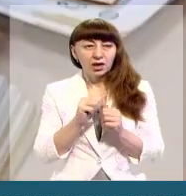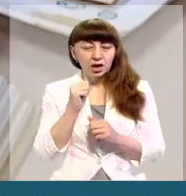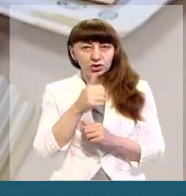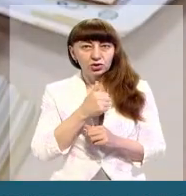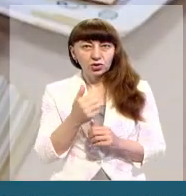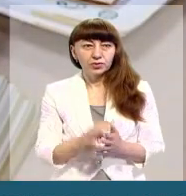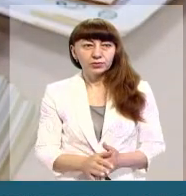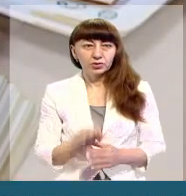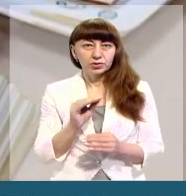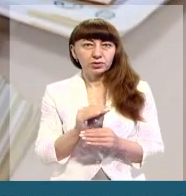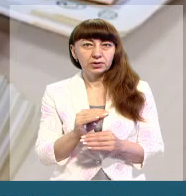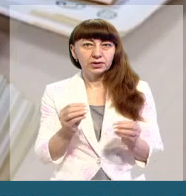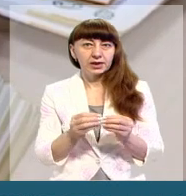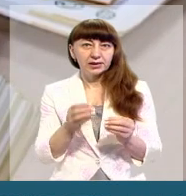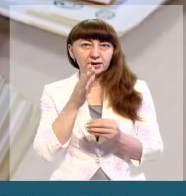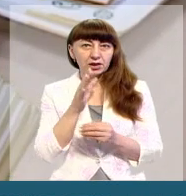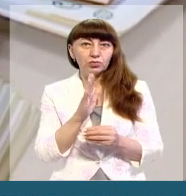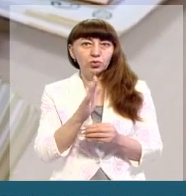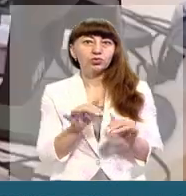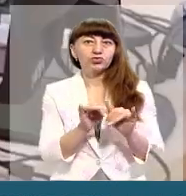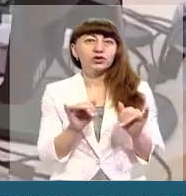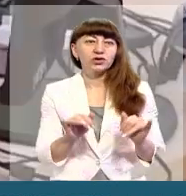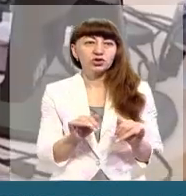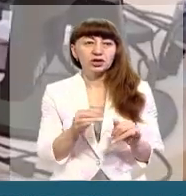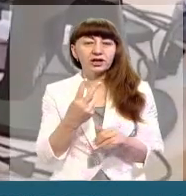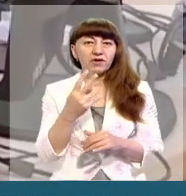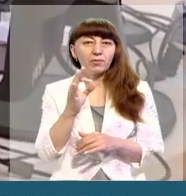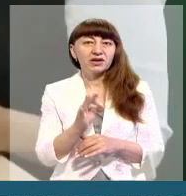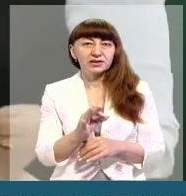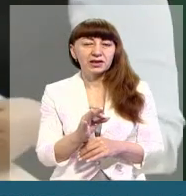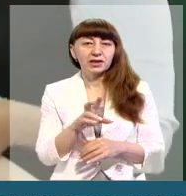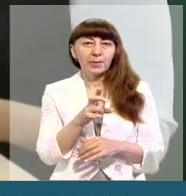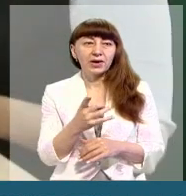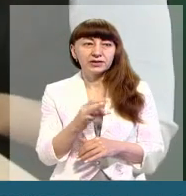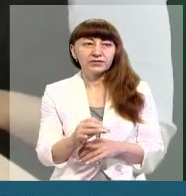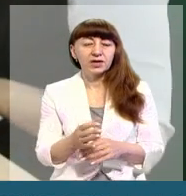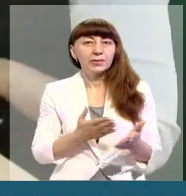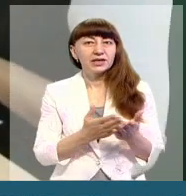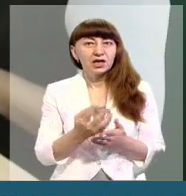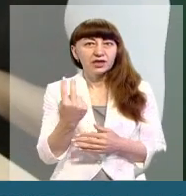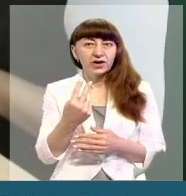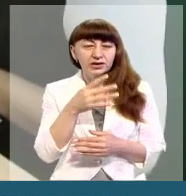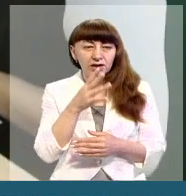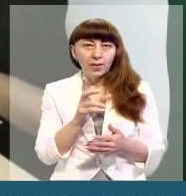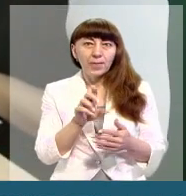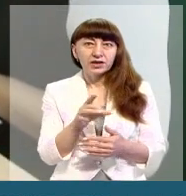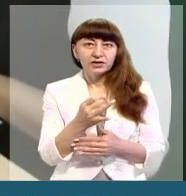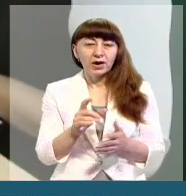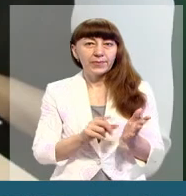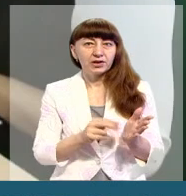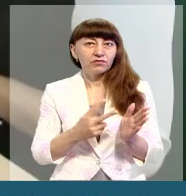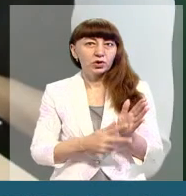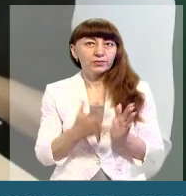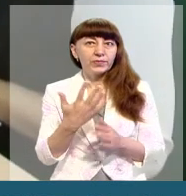үшін оның мөлшері 2%-ға артады. Ал еңбек өтілі 20 жыл болса, базалық зейнетақы төменгі